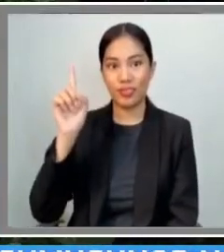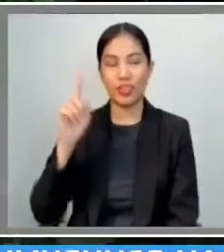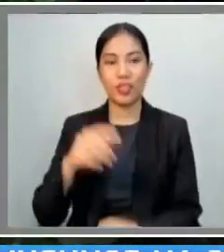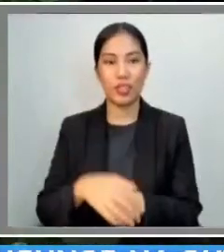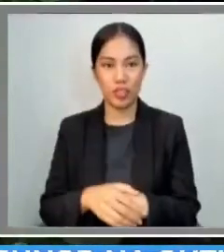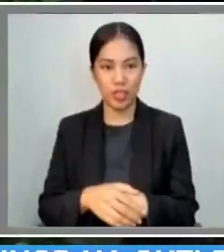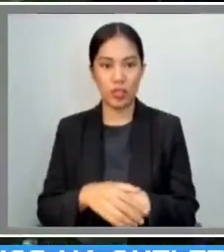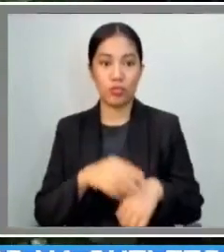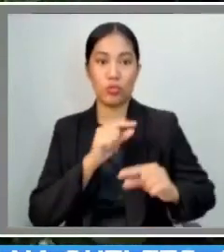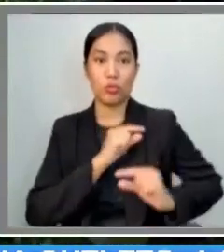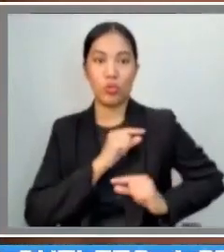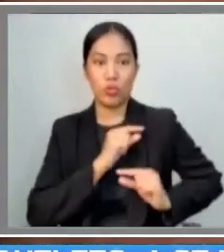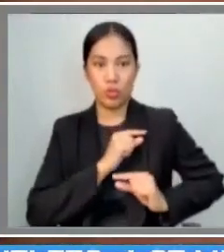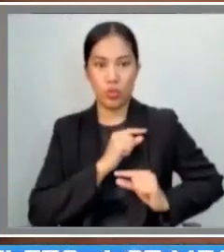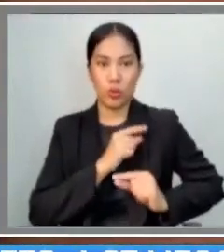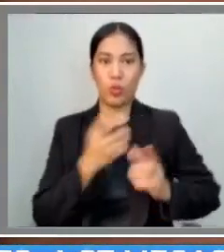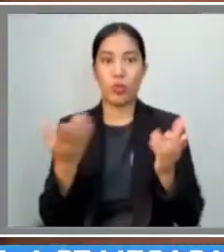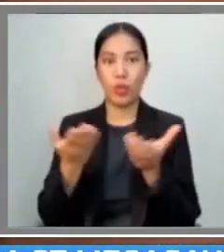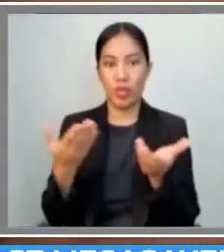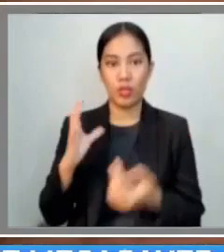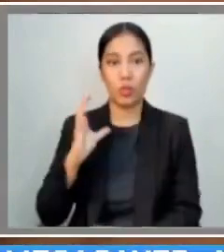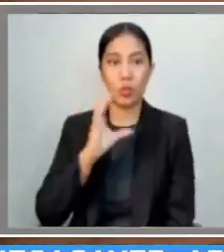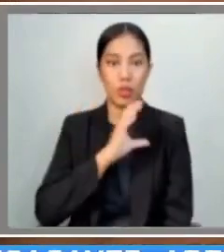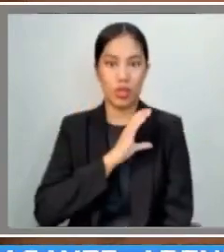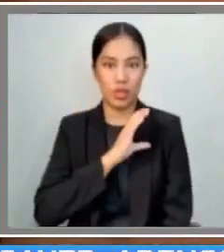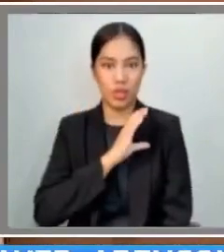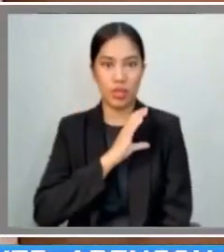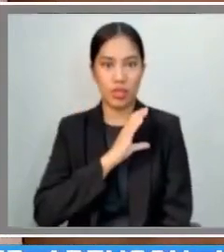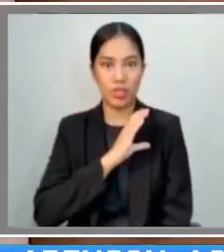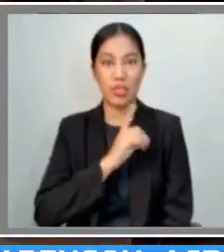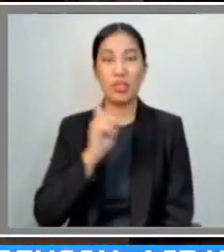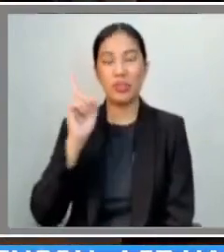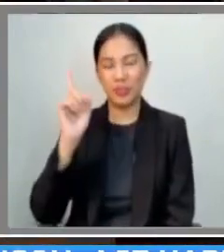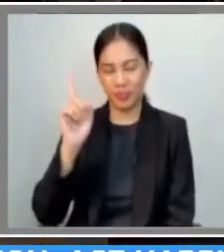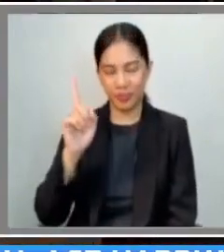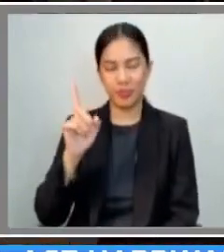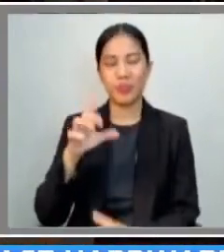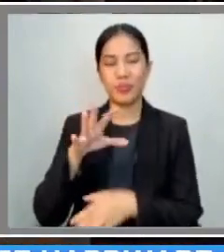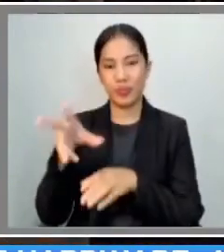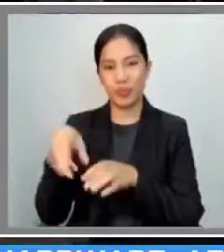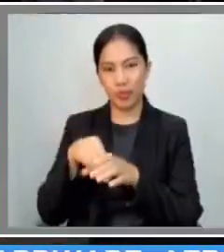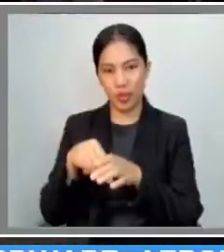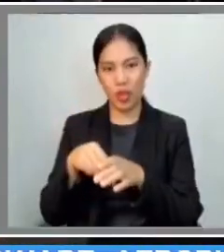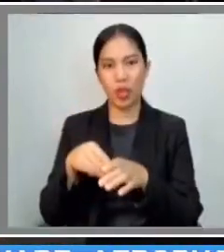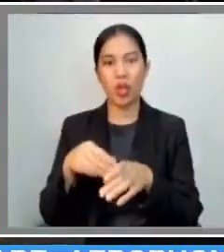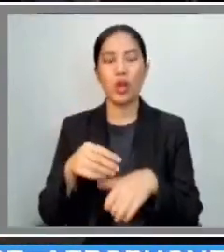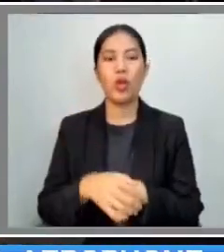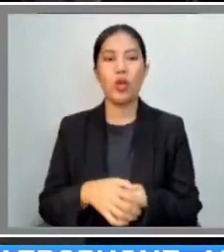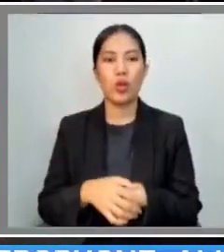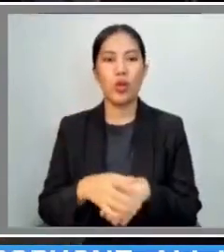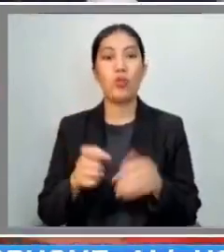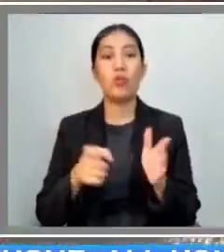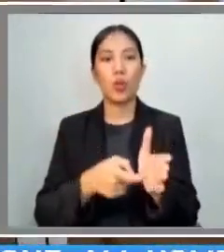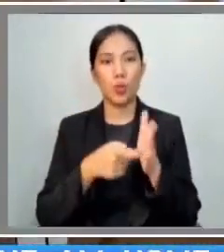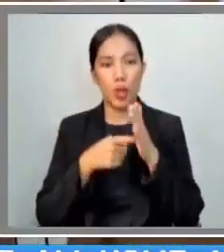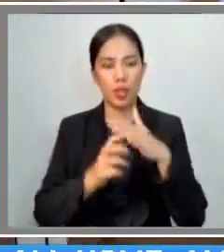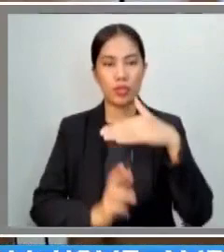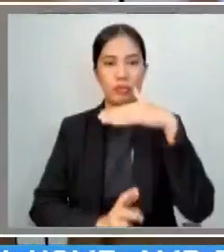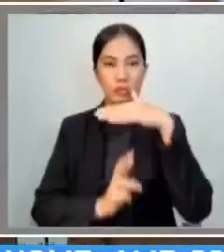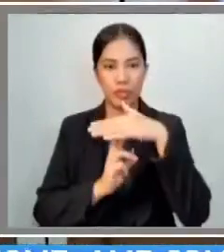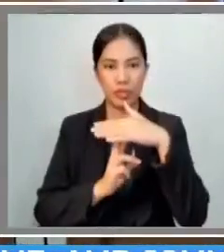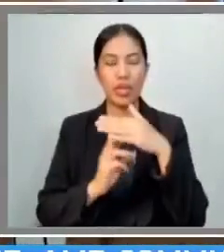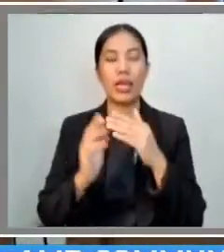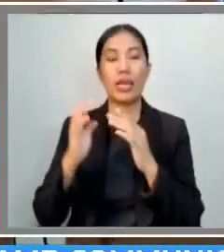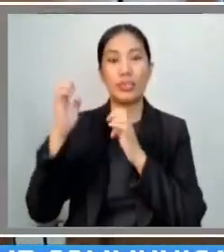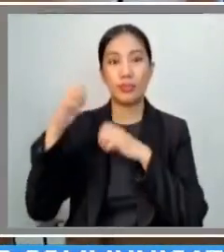ng house of representatives masasakop na siya ng mandatory retirement umaasa si Jessie na pagdating ng panahong yon batas na